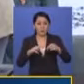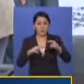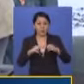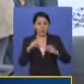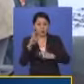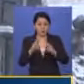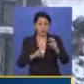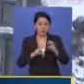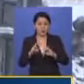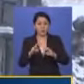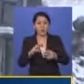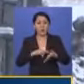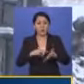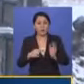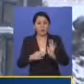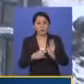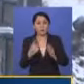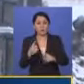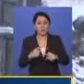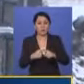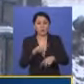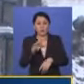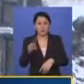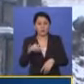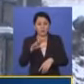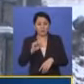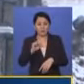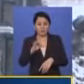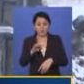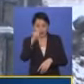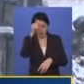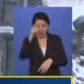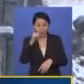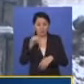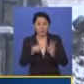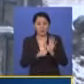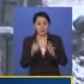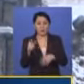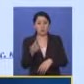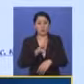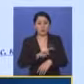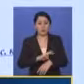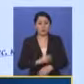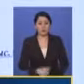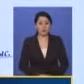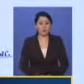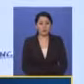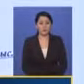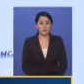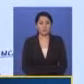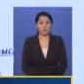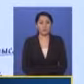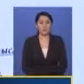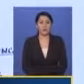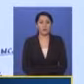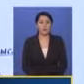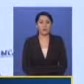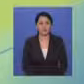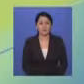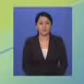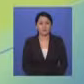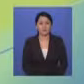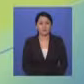1,5 миллиард теңге. Кәсіпорынның құрылысы келер жылдың мамыр айында аяқталмақ. Мұнда 60 адам еңбек етеді. Нұрбол Балғабеков, Юрий Сқақов, жаңалықтар